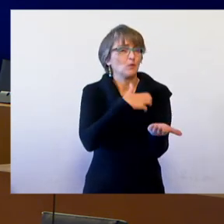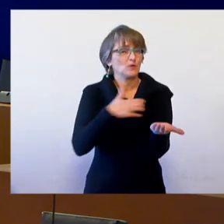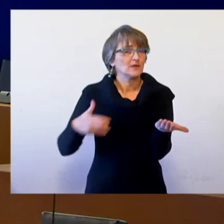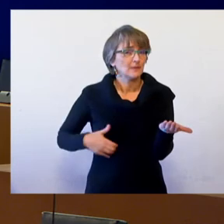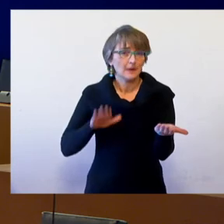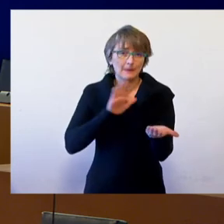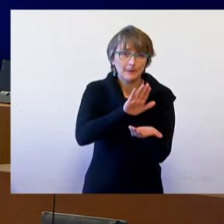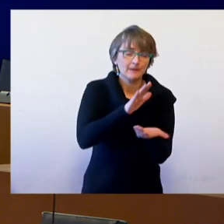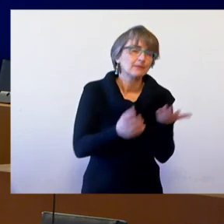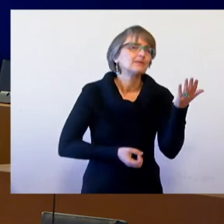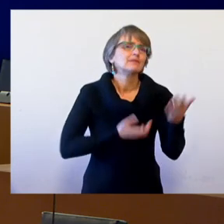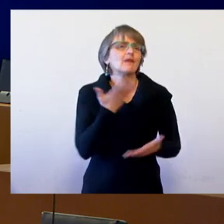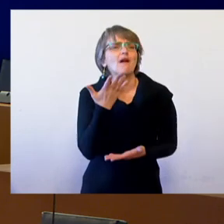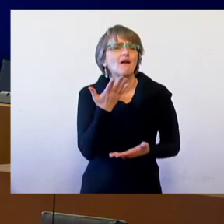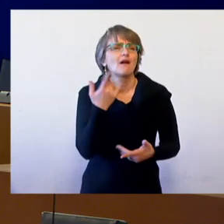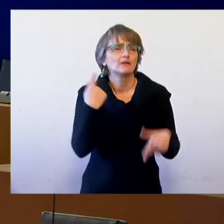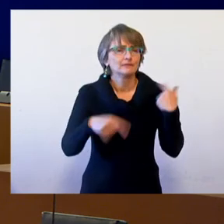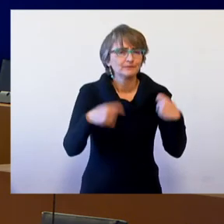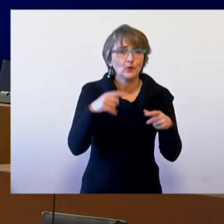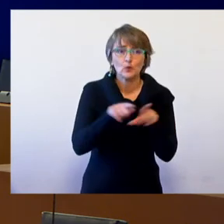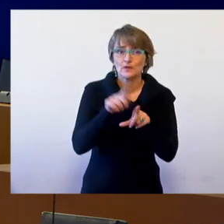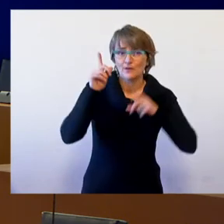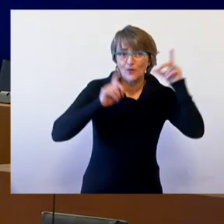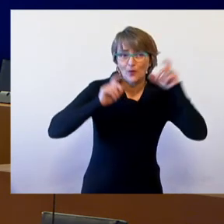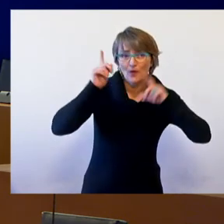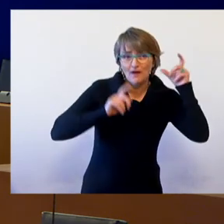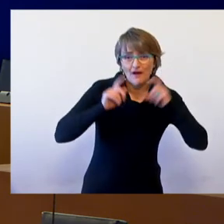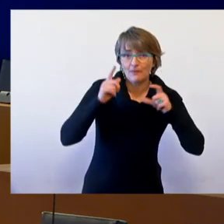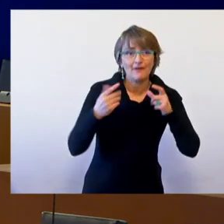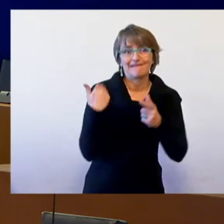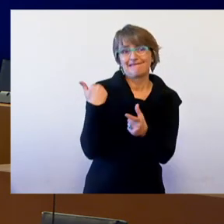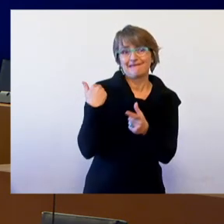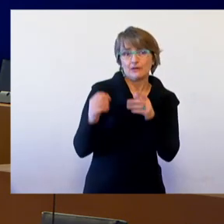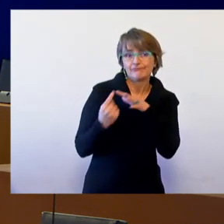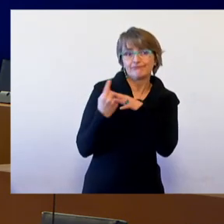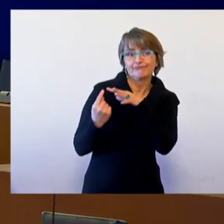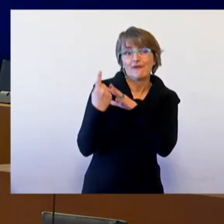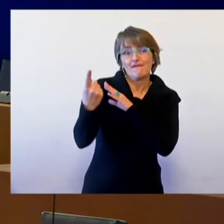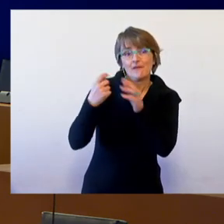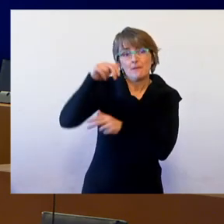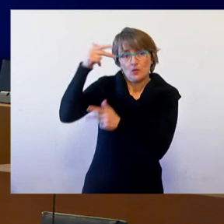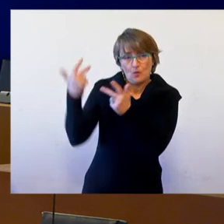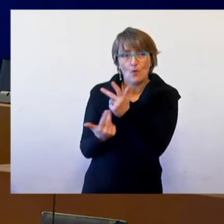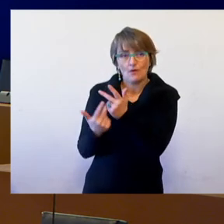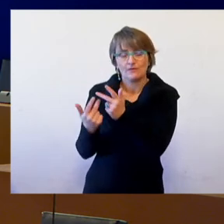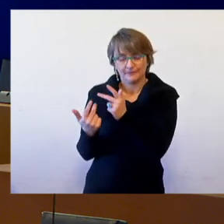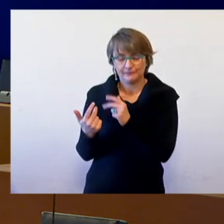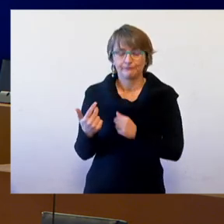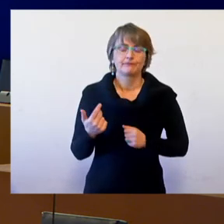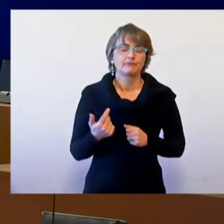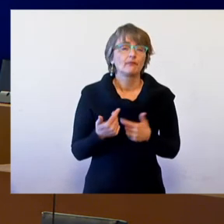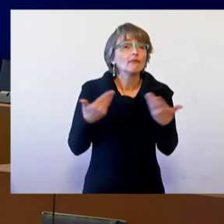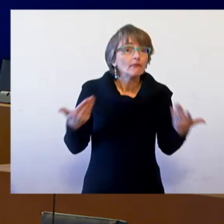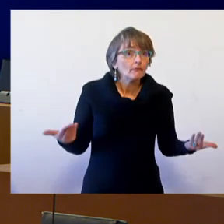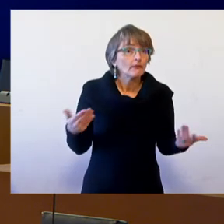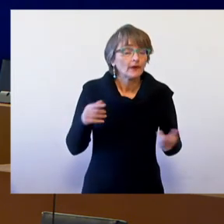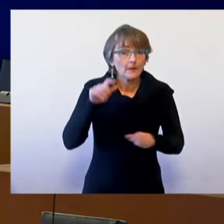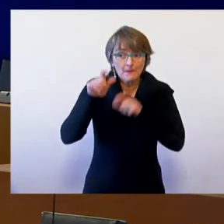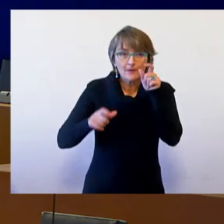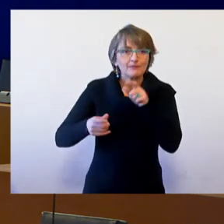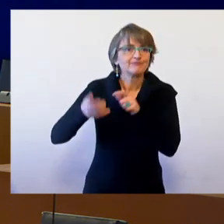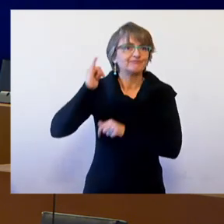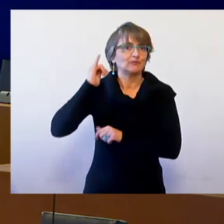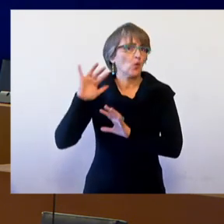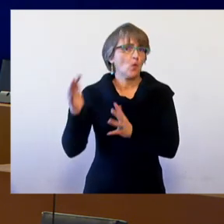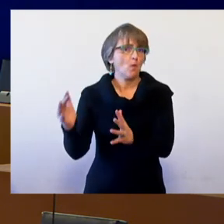dédié aux artistes plasticiens et photographes émergents issus du territoire métropolitain. Donc les artistes intéressés répondent à